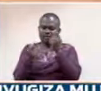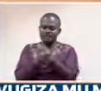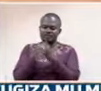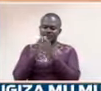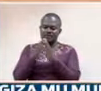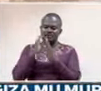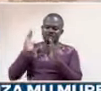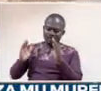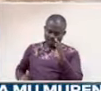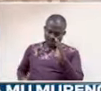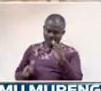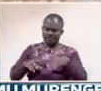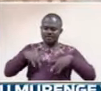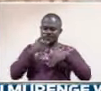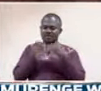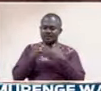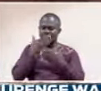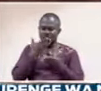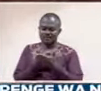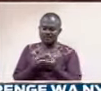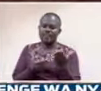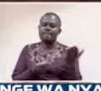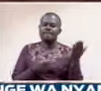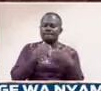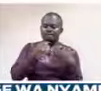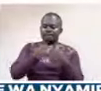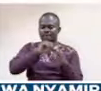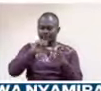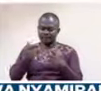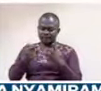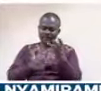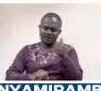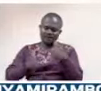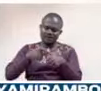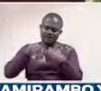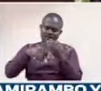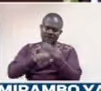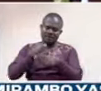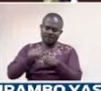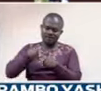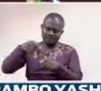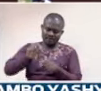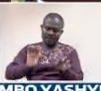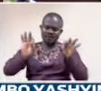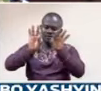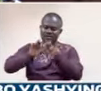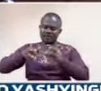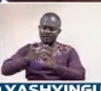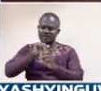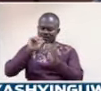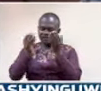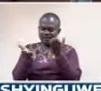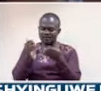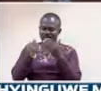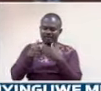karere ka Huye, gutuza heza abaturage, kuvugurura imihanda n'ibindi ari bimwe mu bikorwa nabo ubwabo baha agaciro, ku buryo ngo batashidikanya ko